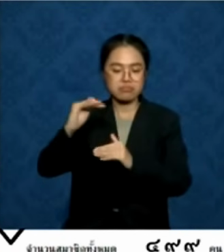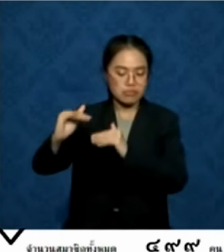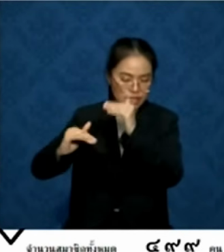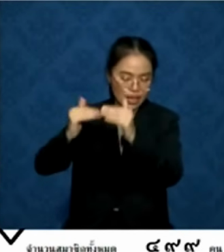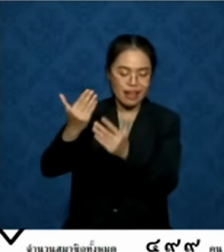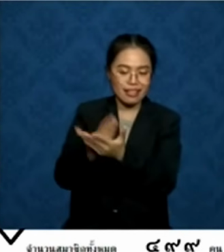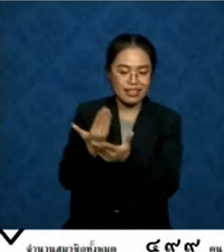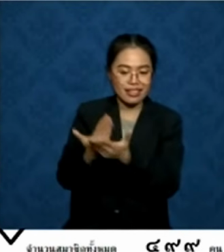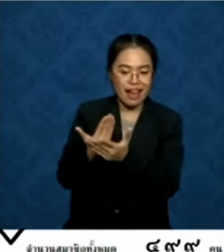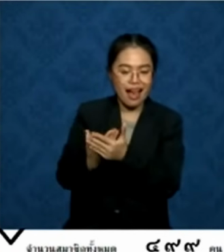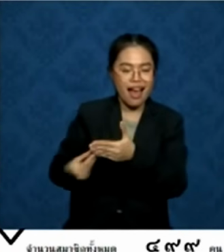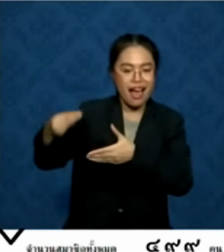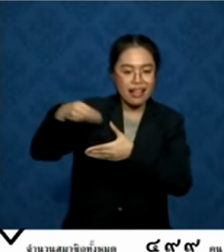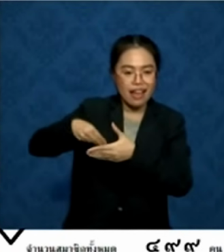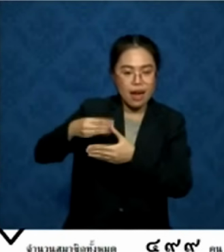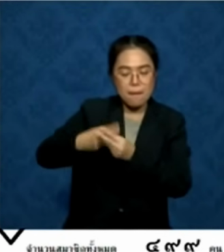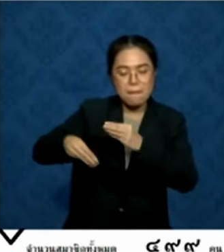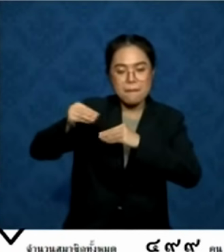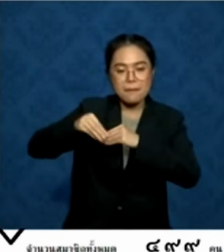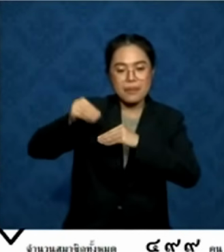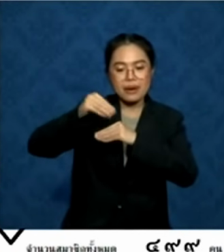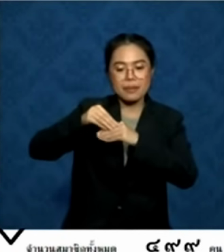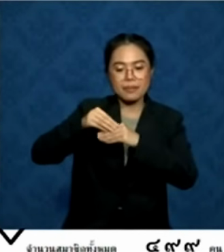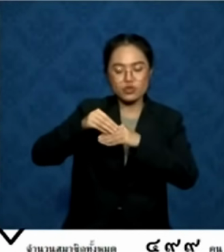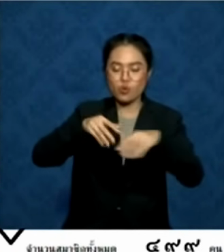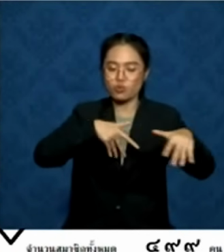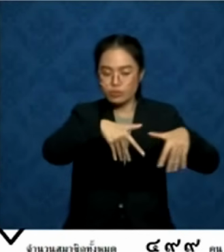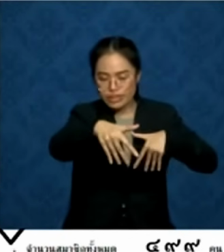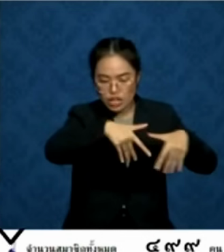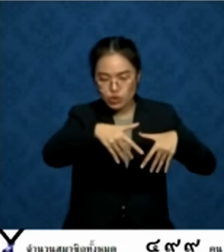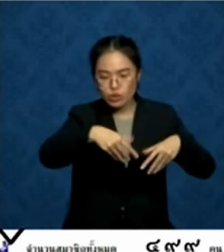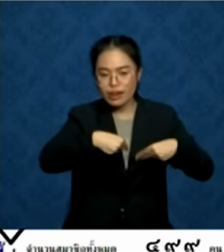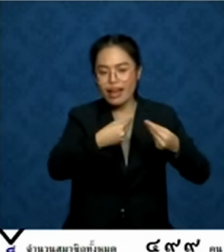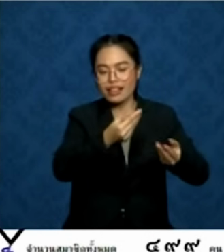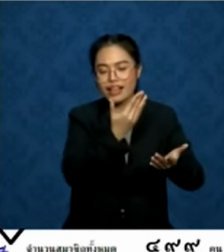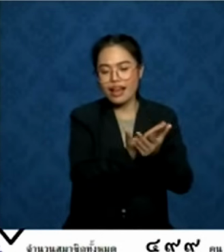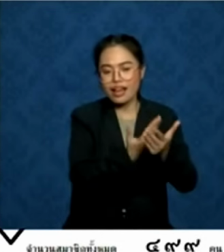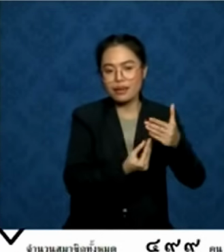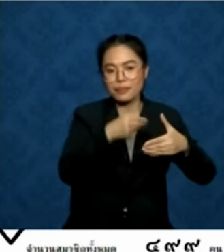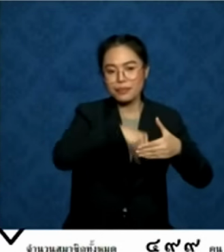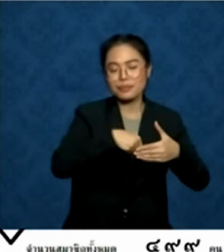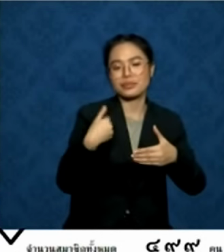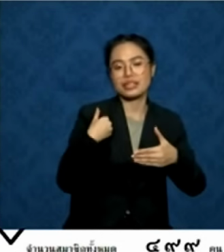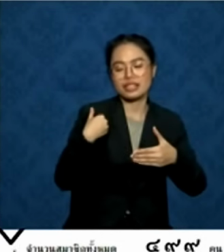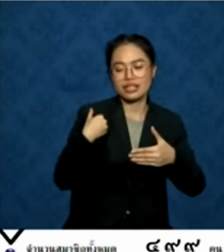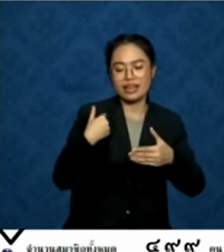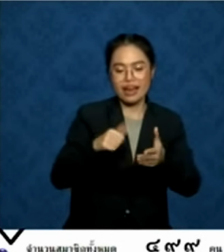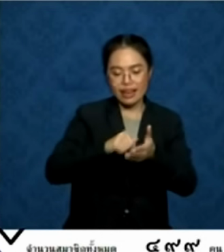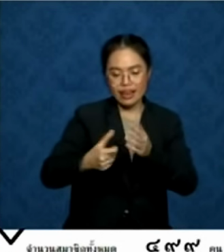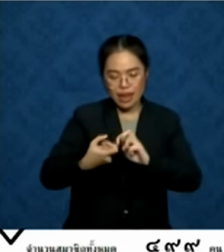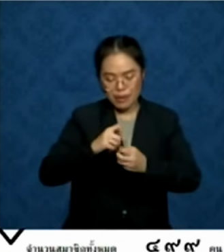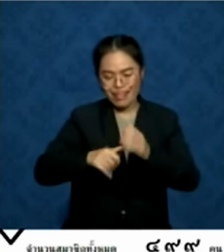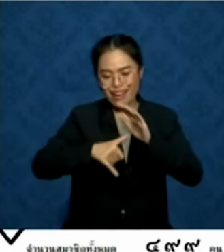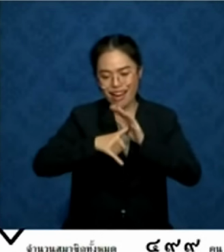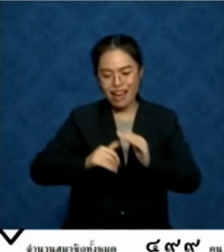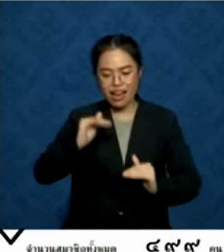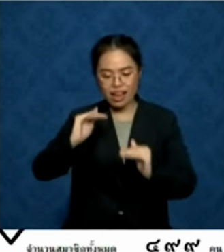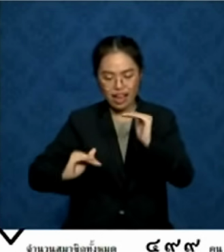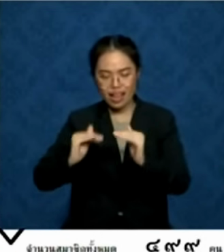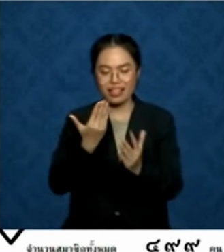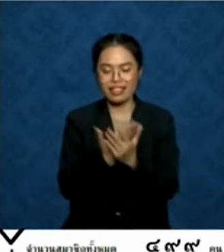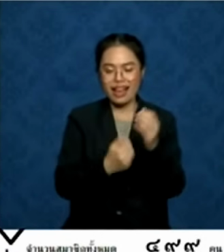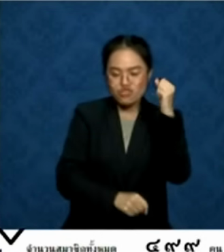ได้เพิ่มมากขึ้นและกระจายรายได้สู่ชุมชนลดช่องว่างระหว่างความเหลื่อมล้ำของรายได้ประชาช